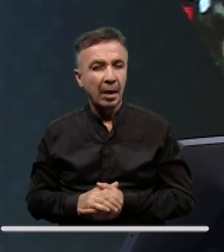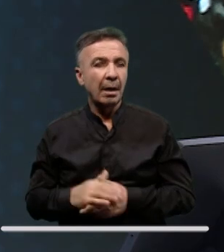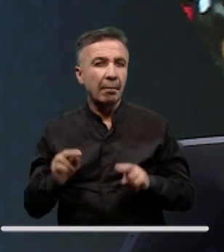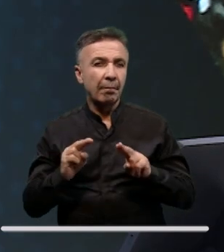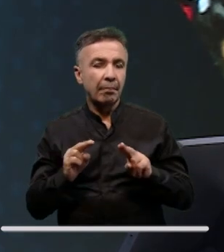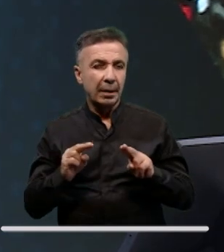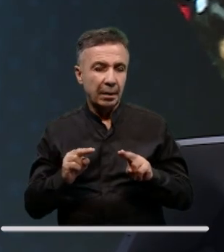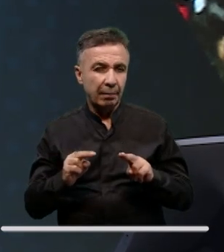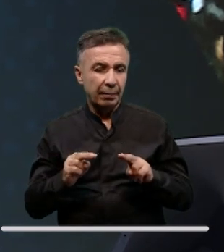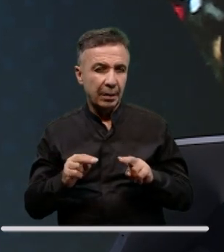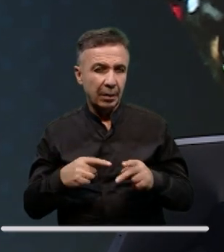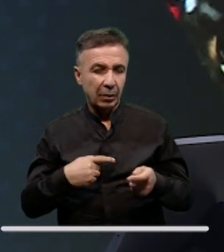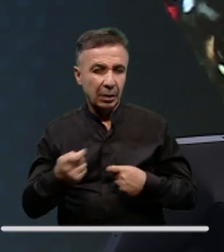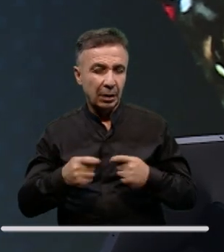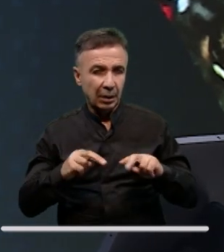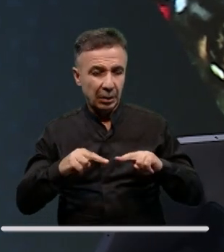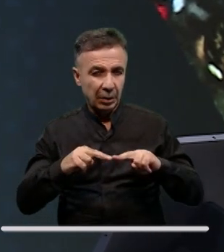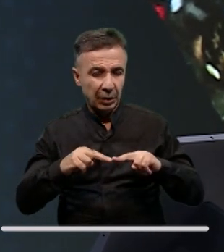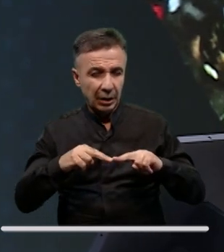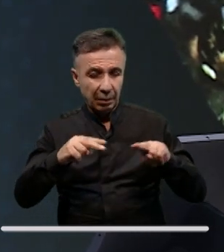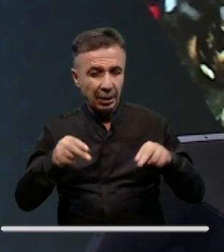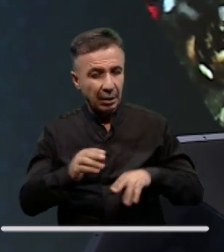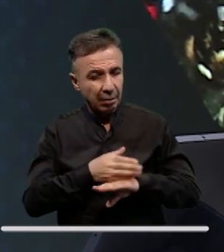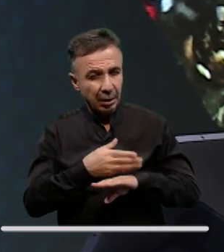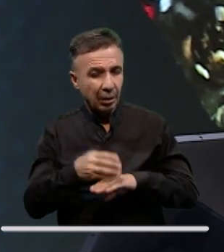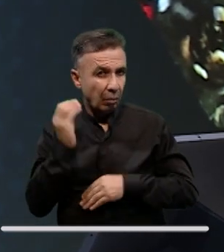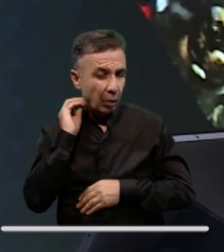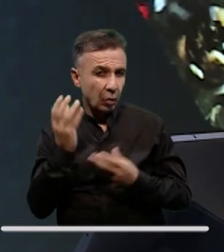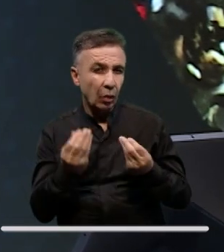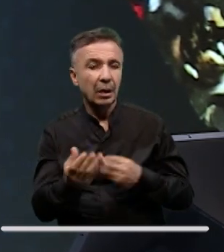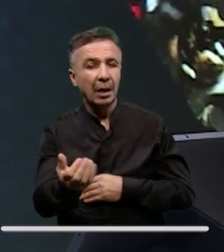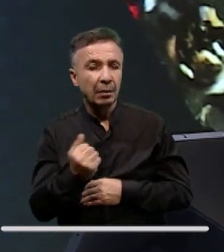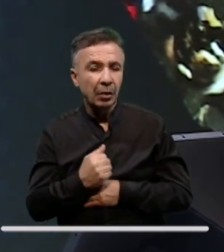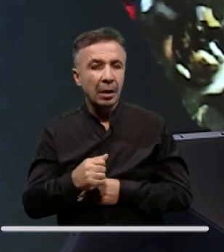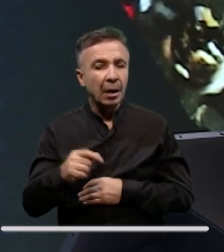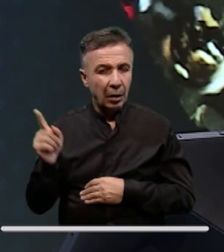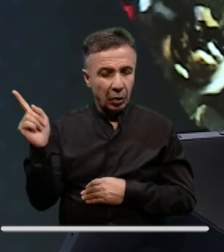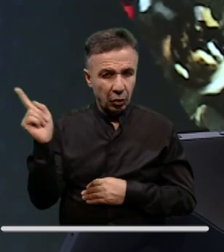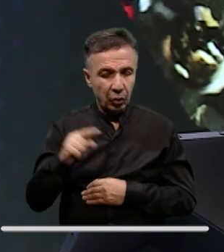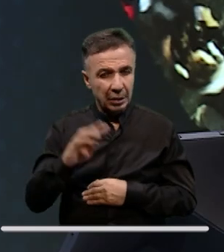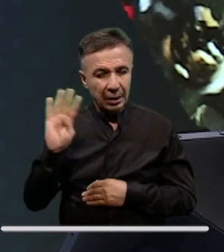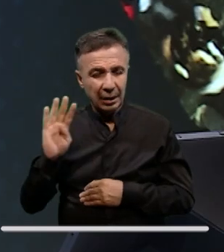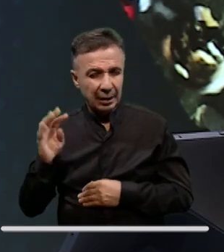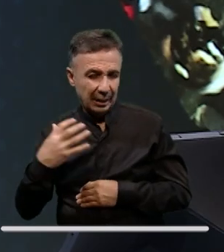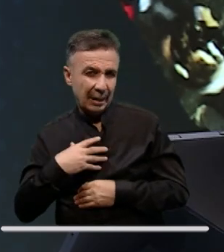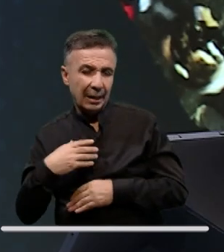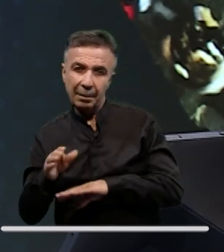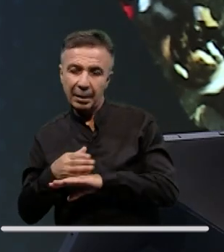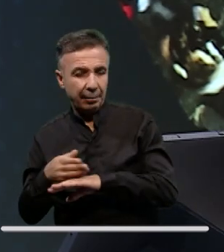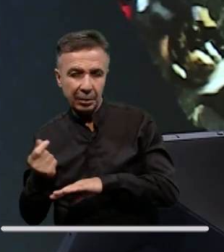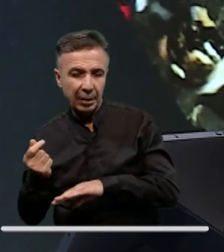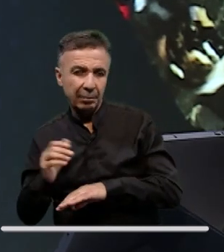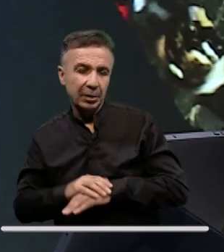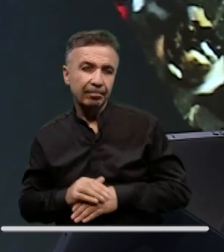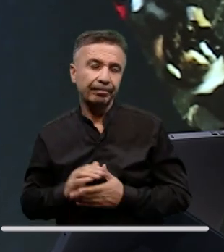Ticaret mallarının % 60'ı vadeyle ya da borçlu olarak alınmış kalan % 40'ı da kendi öz malımız bizim sermayemiz